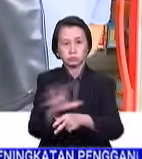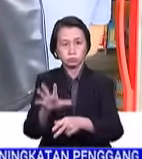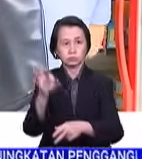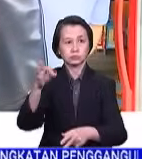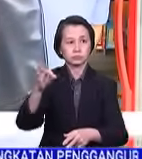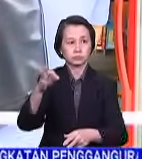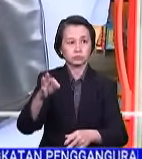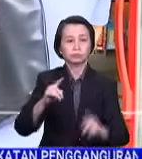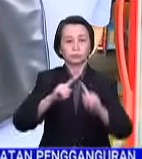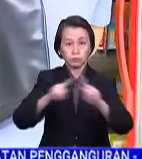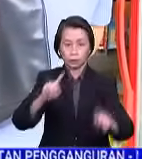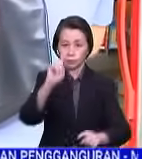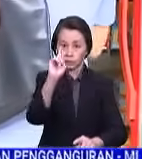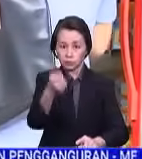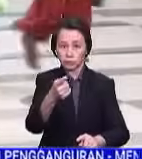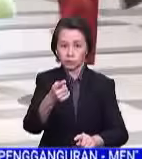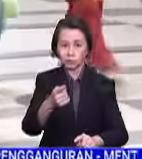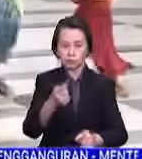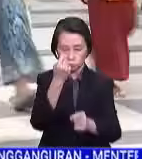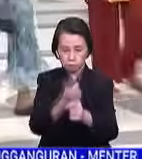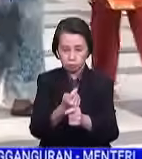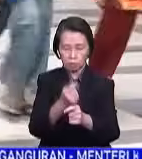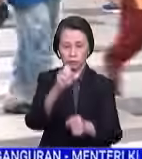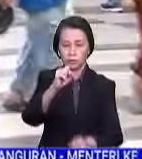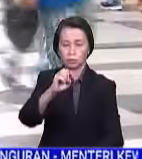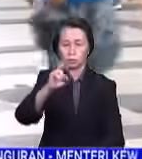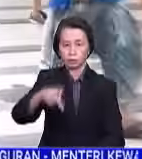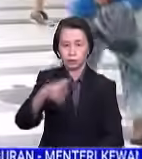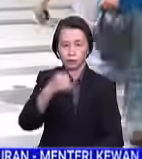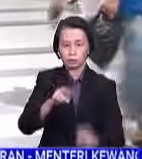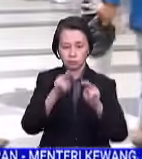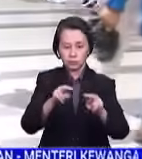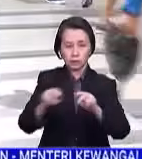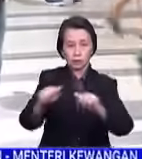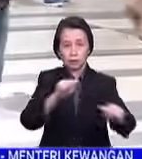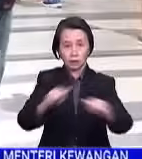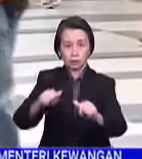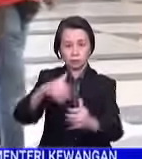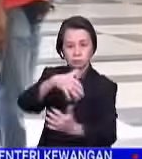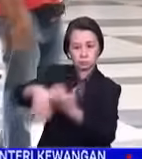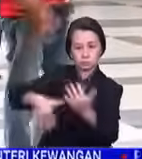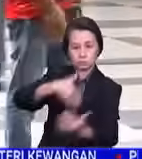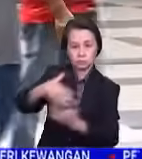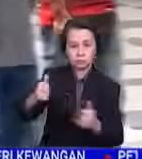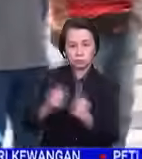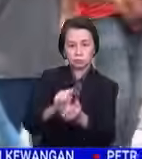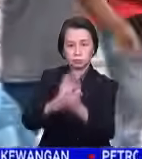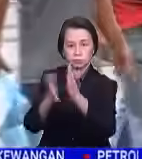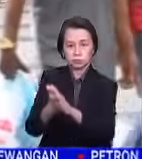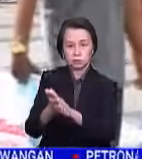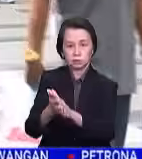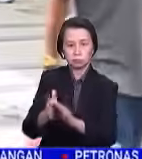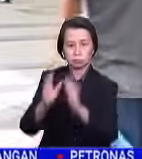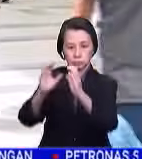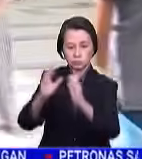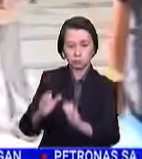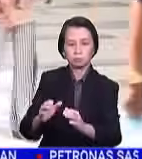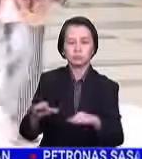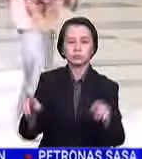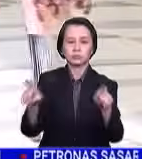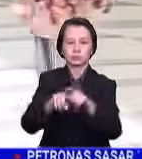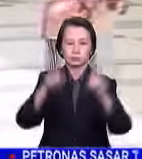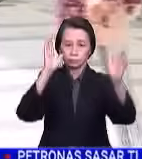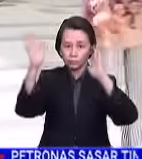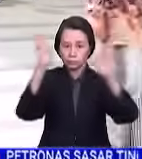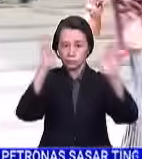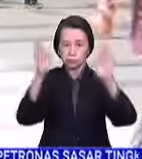COVID-19. Sebaliknya, hanya mengetatkan SOP dan mengehadkan aktiviti sosial yang turut menjadi pendekatan Malaysia.